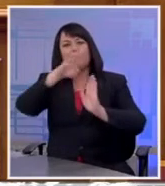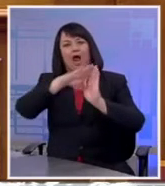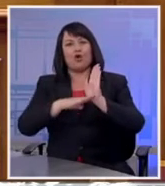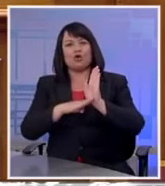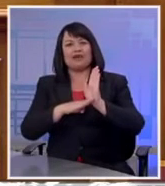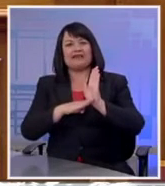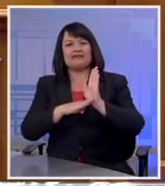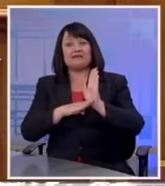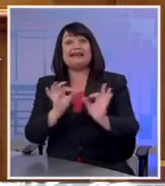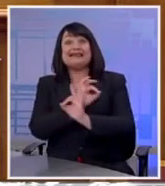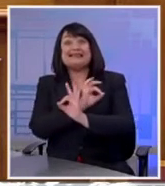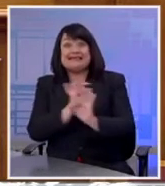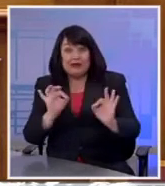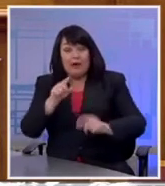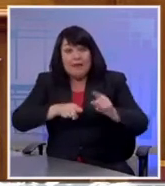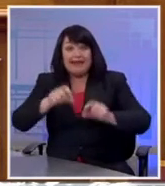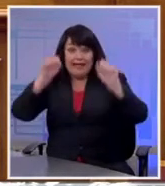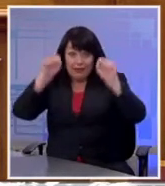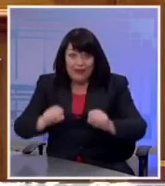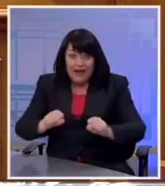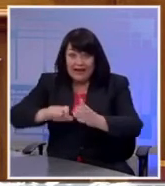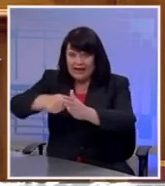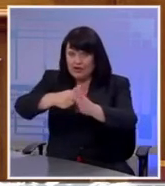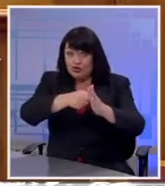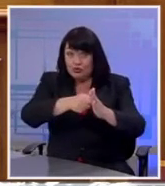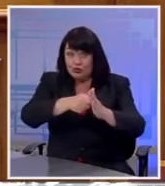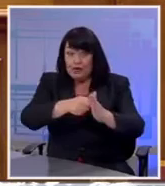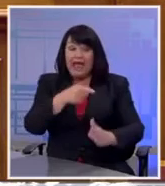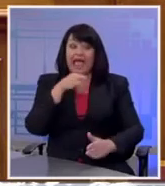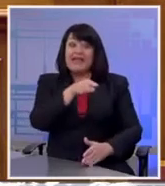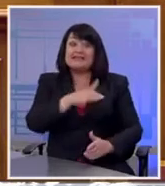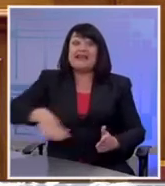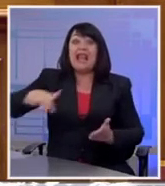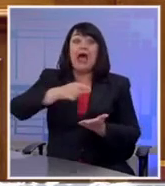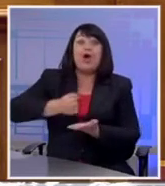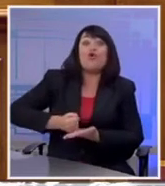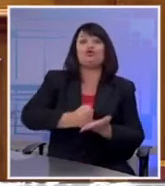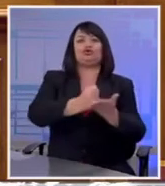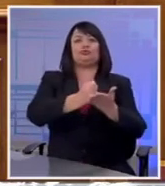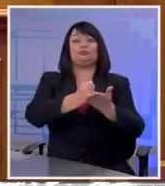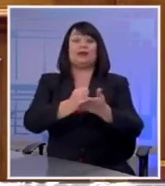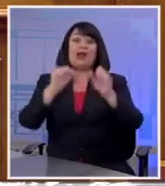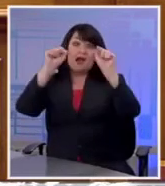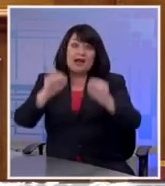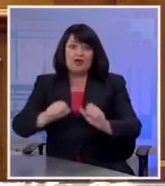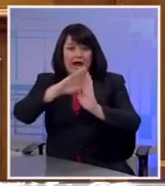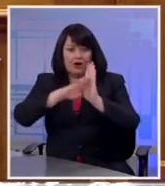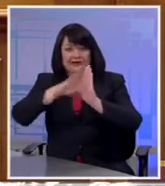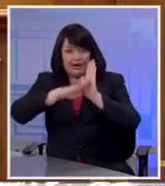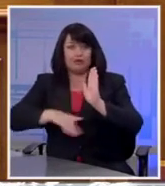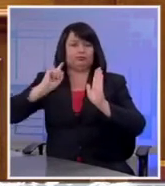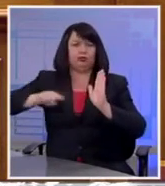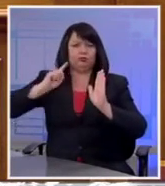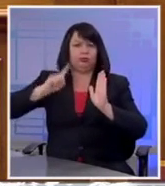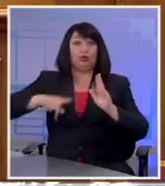και να είστε σίγουροι ότι θα κλείσουν κάποιοι, αλλά τότε όταν θα κλείσουν θα έχετε όλο το λαό μαζί σας. Ότι κλείνουν μη τηρούντες τους